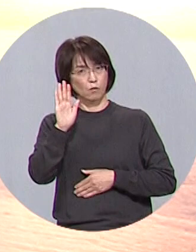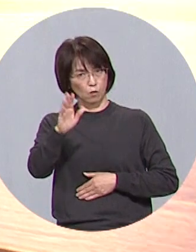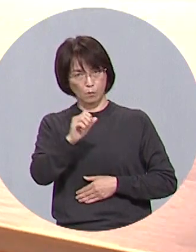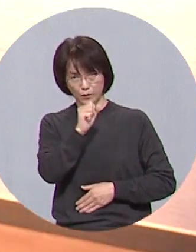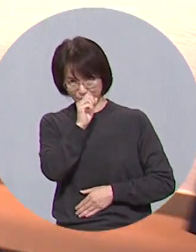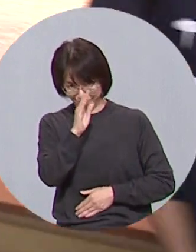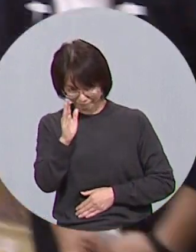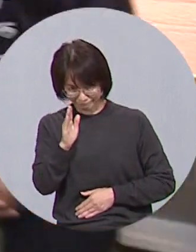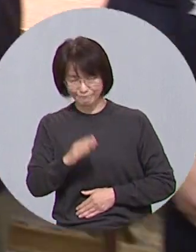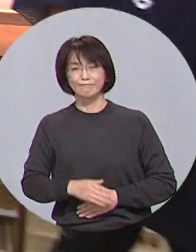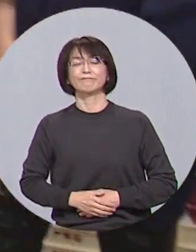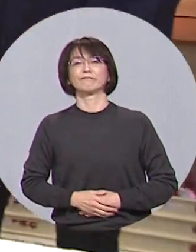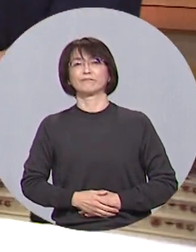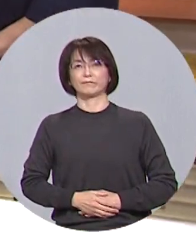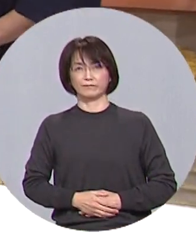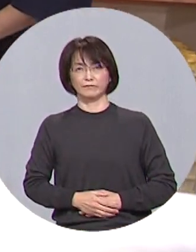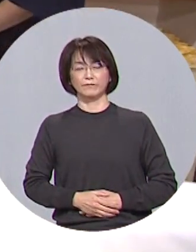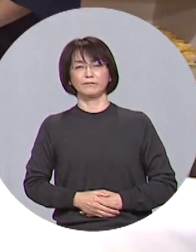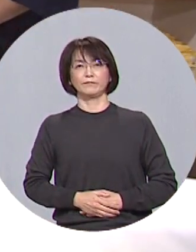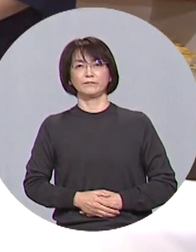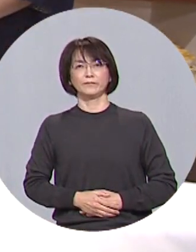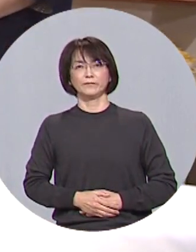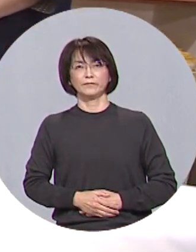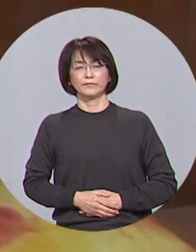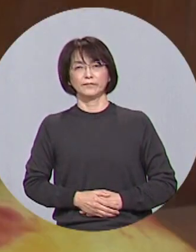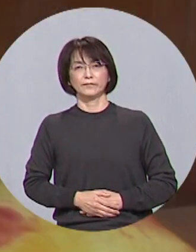ろしくお願いいたします。 よろしくお願いします。 ありがとうございます。